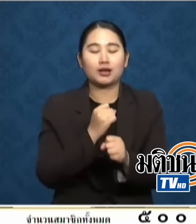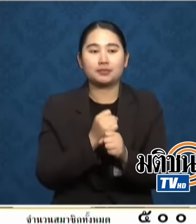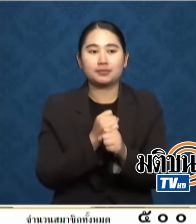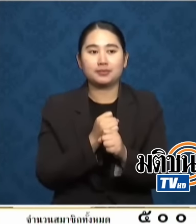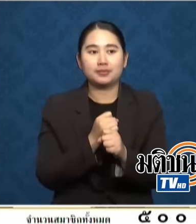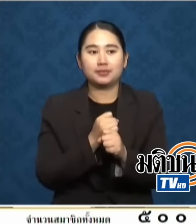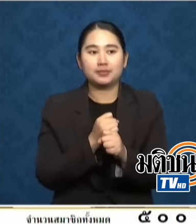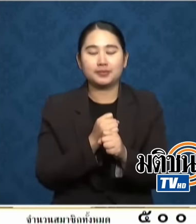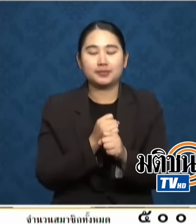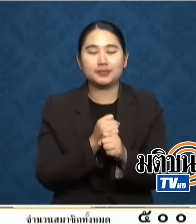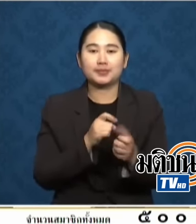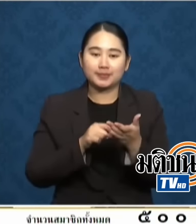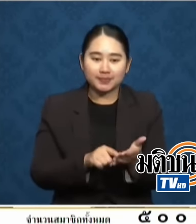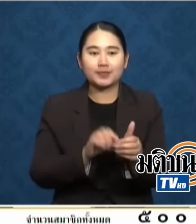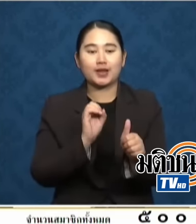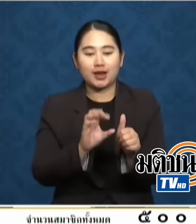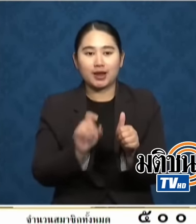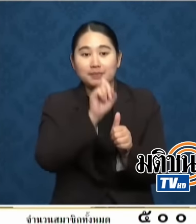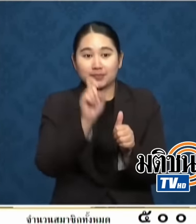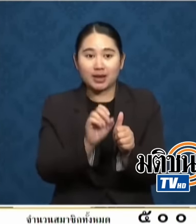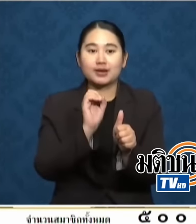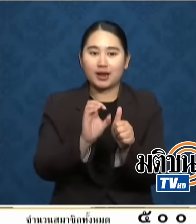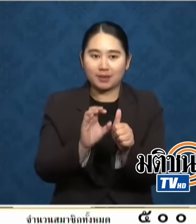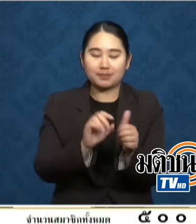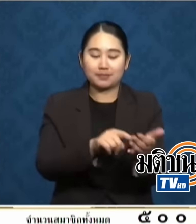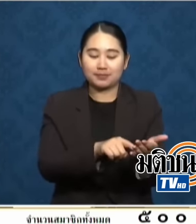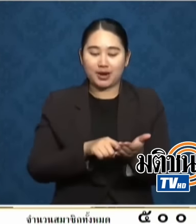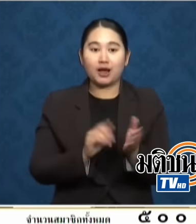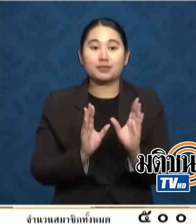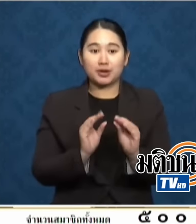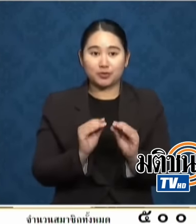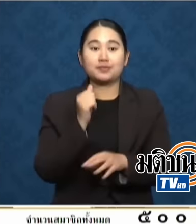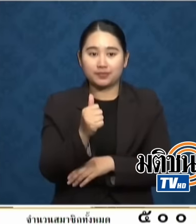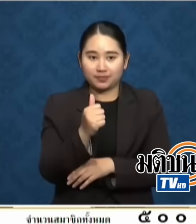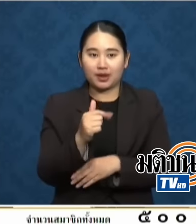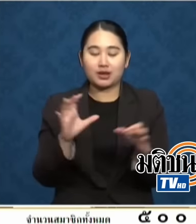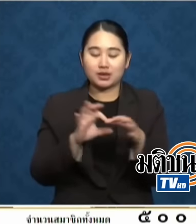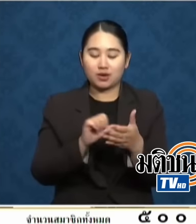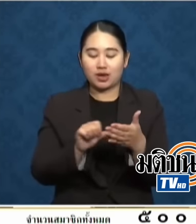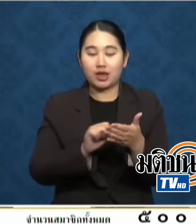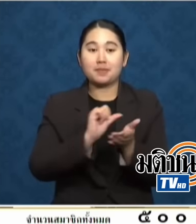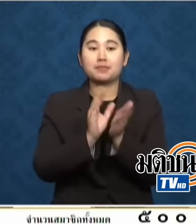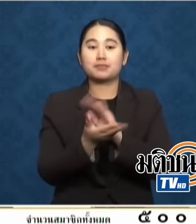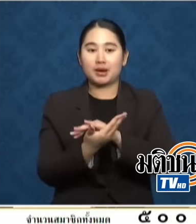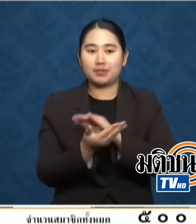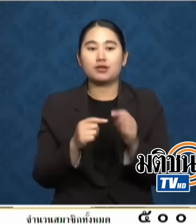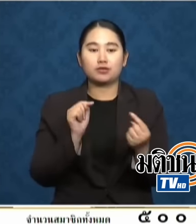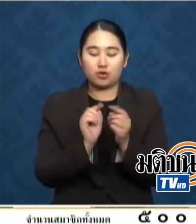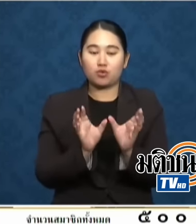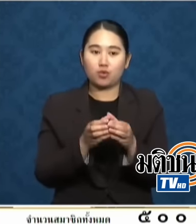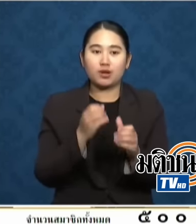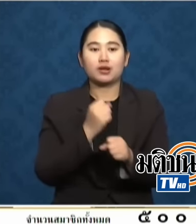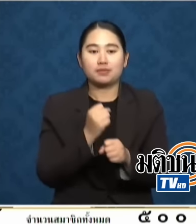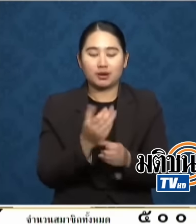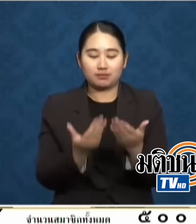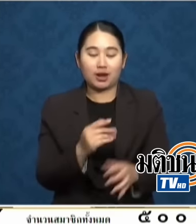จะไปทำข้อเสนอข้อสังเกตกลับมายังสภาได้ในเรื่องการจะปรับปรุงองค์ประกอบก็ดี